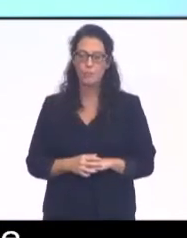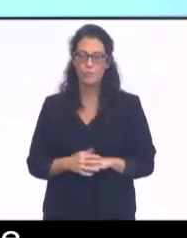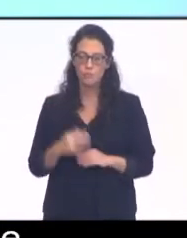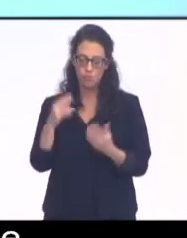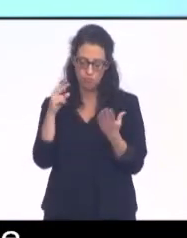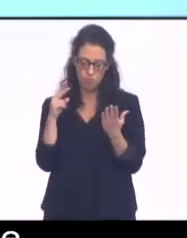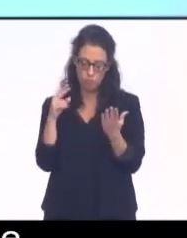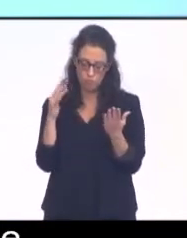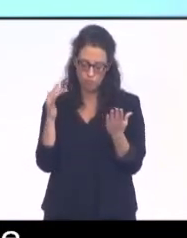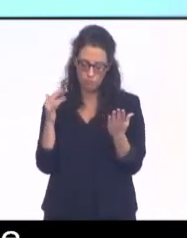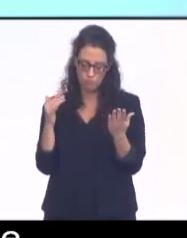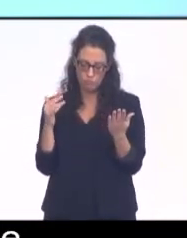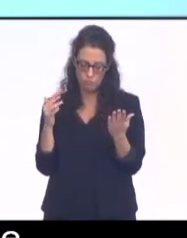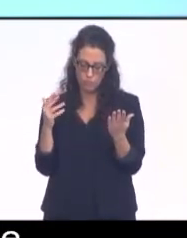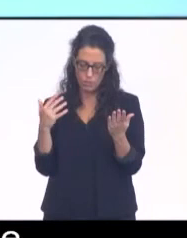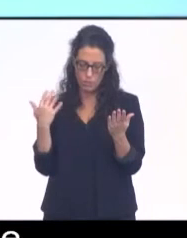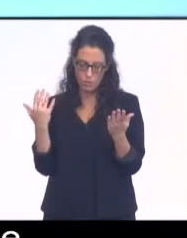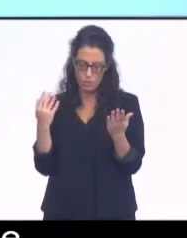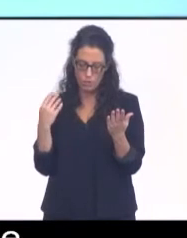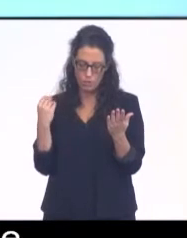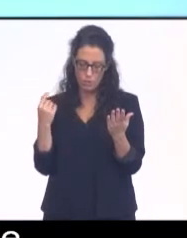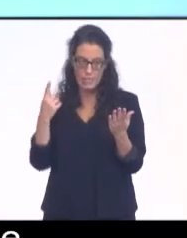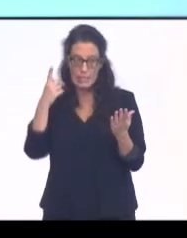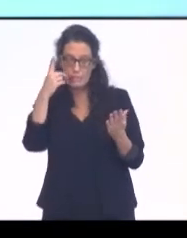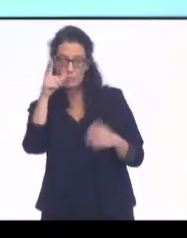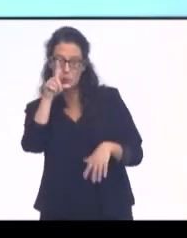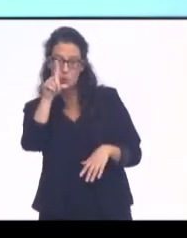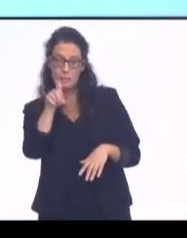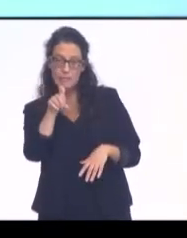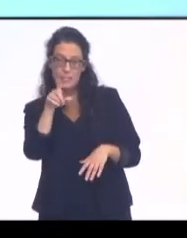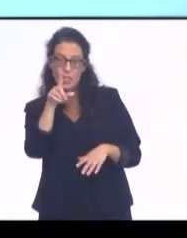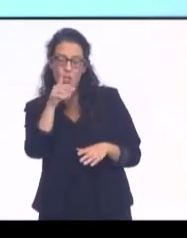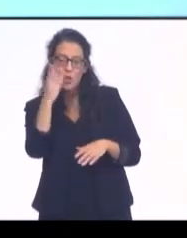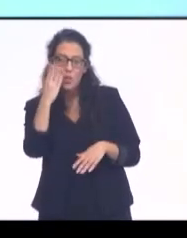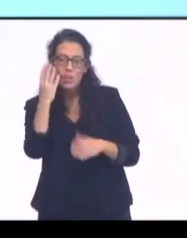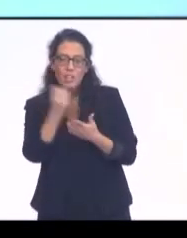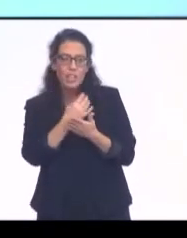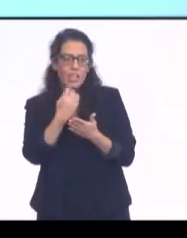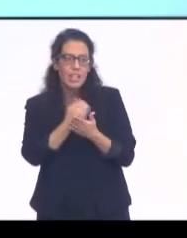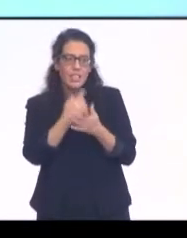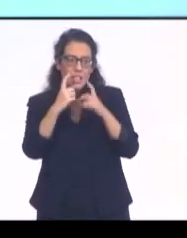regarde s'il y en a des nouvelles. Du coup, je me permets une seconde, une petite précision. Vous avez dit que ces masques